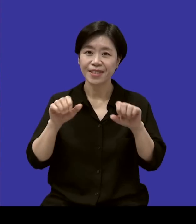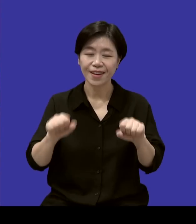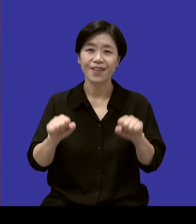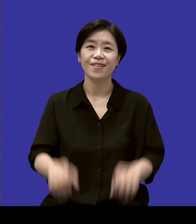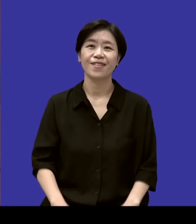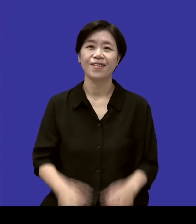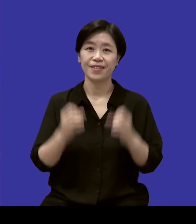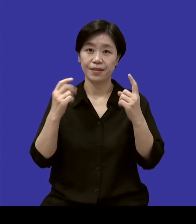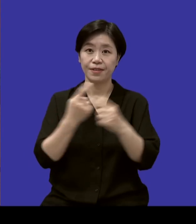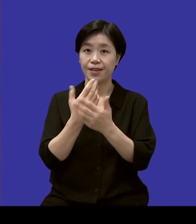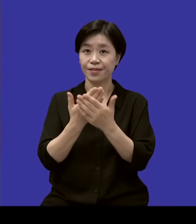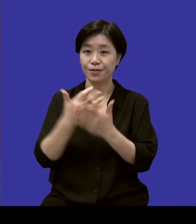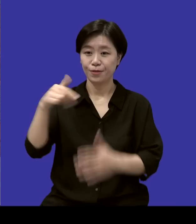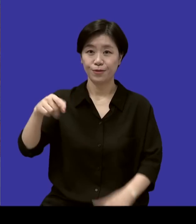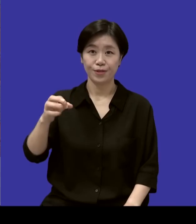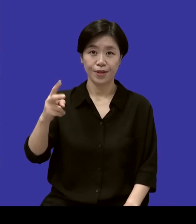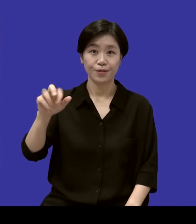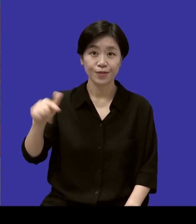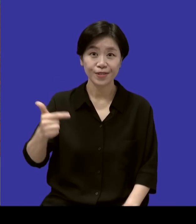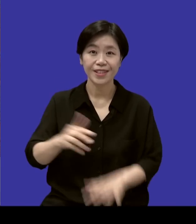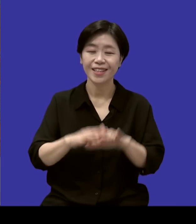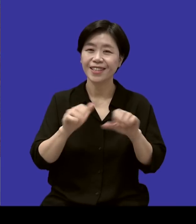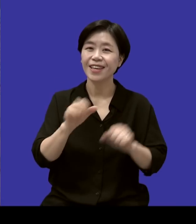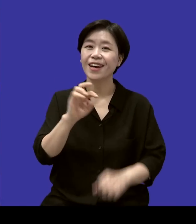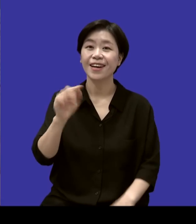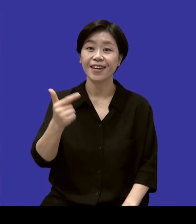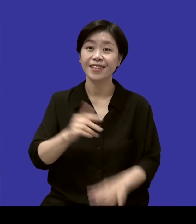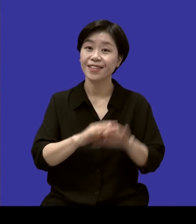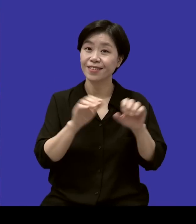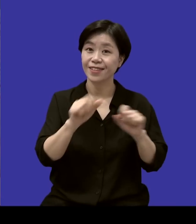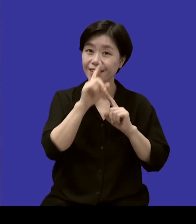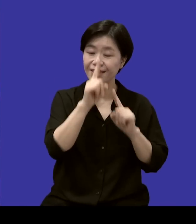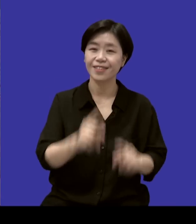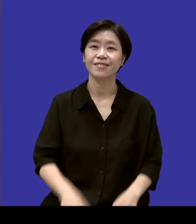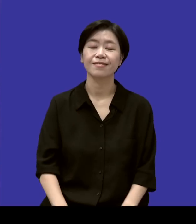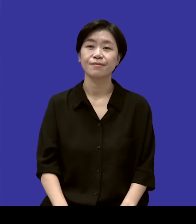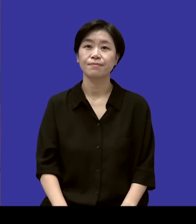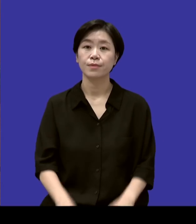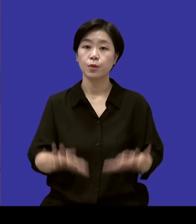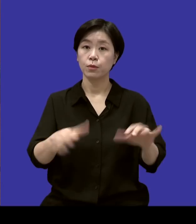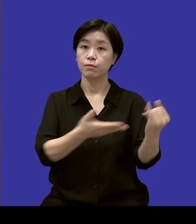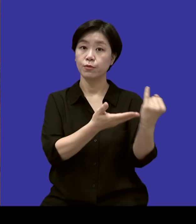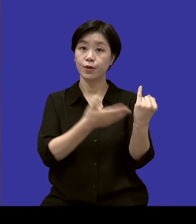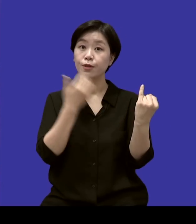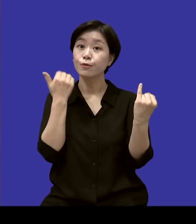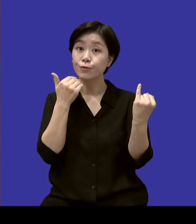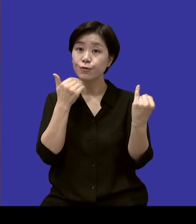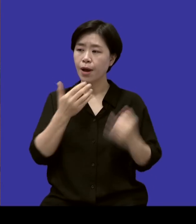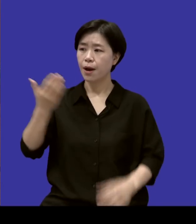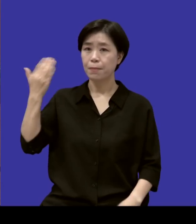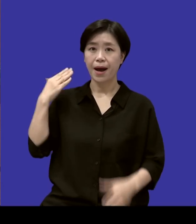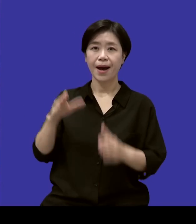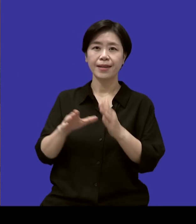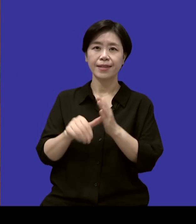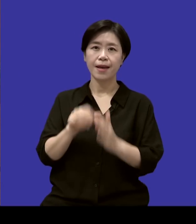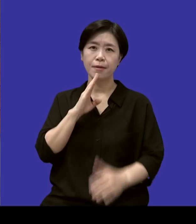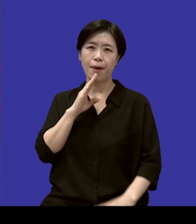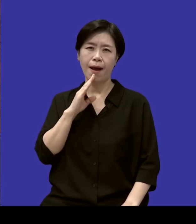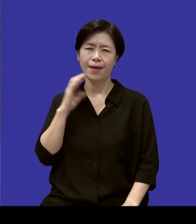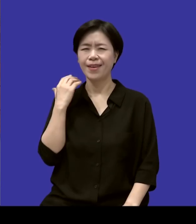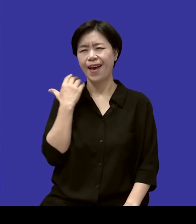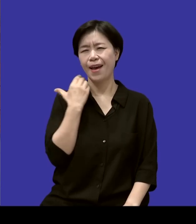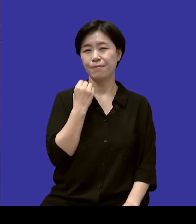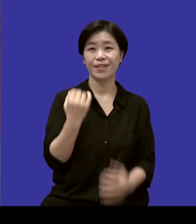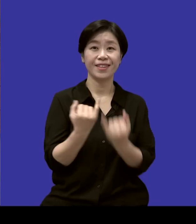안녕하세요. 새롭게 와서서 주영훈입니다. 안녕하세요. 안수지입니다. 안녕하세요. 이정수입니다. 오늘 초대 손님은요. 과거에는 왠지 섹시한